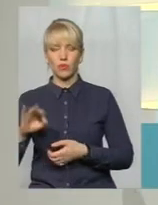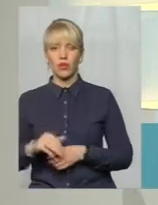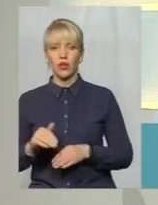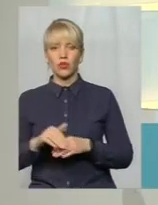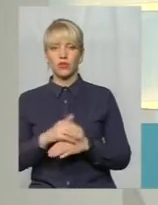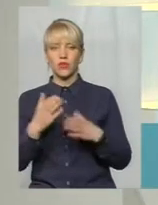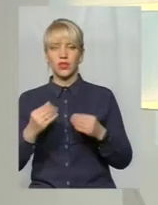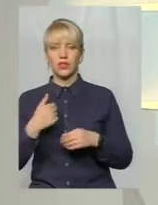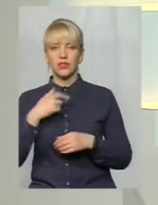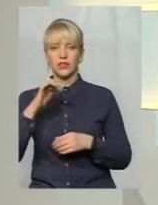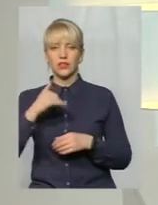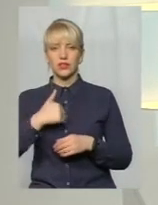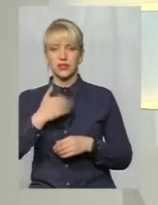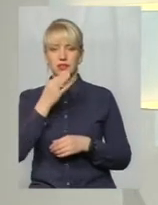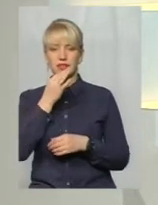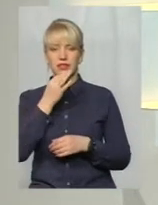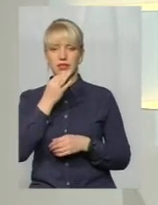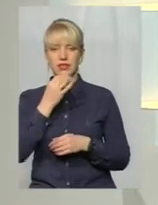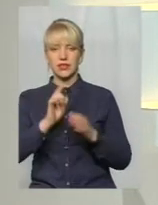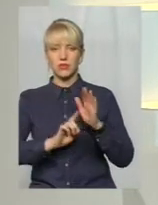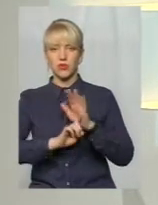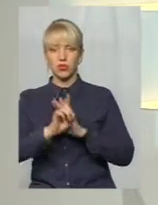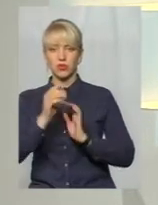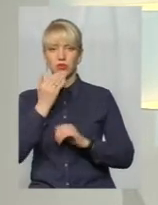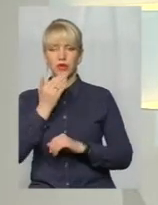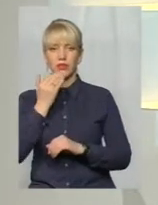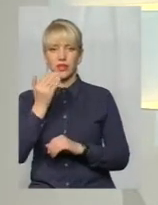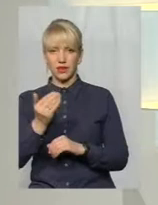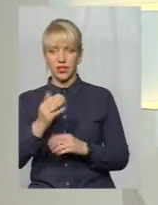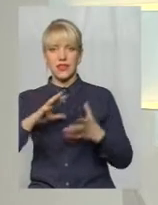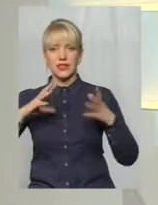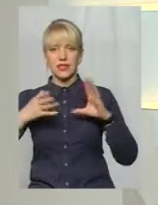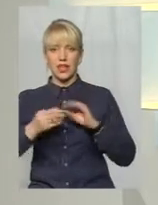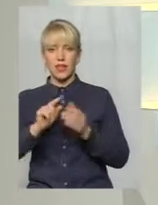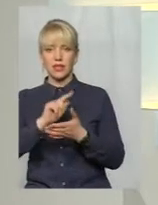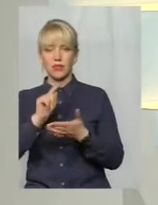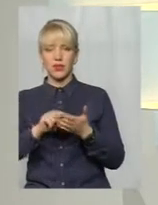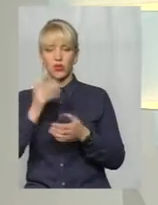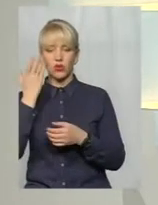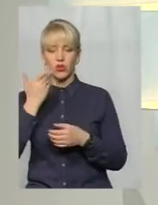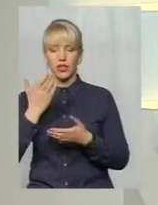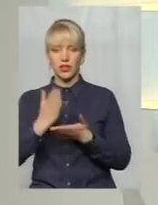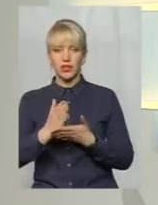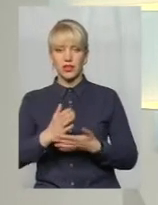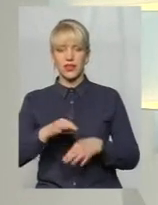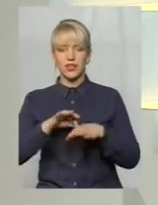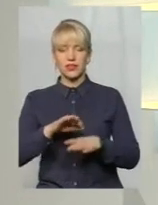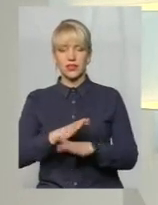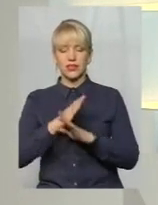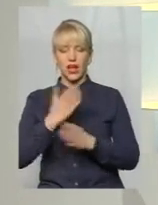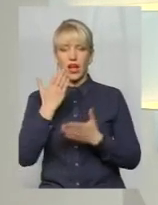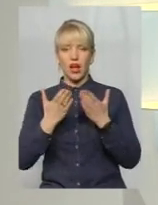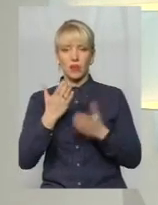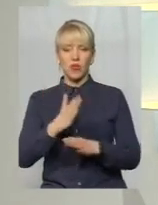Я хотіла би одразу спочатку запитати таке загальне питання. Все ж таки, коли є тіло або ж смерть бійця на полі бою, підтверджує